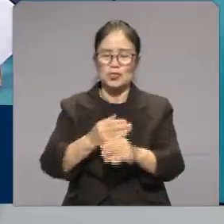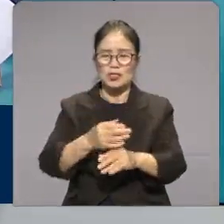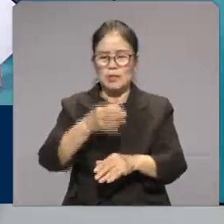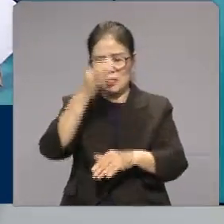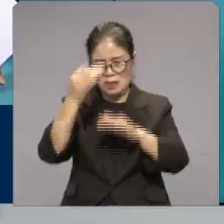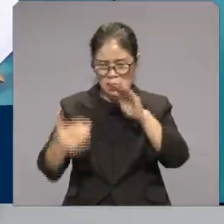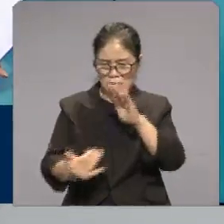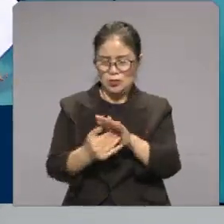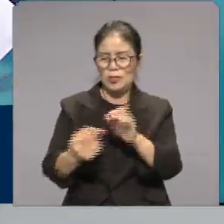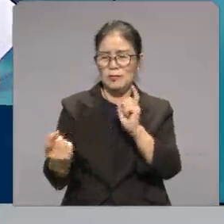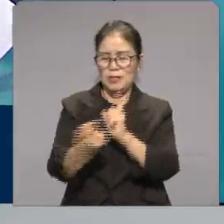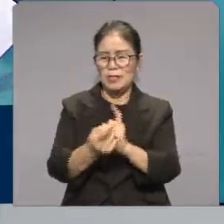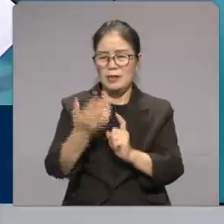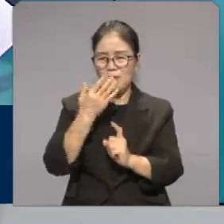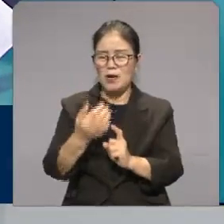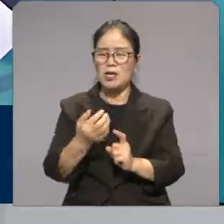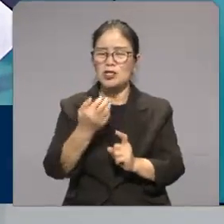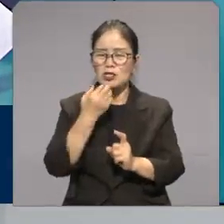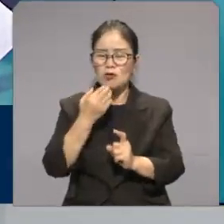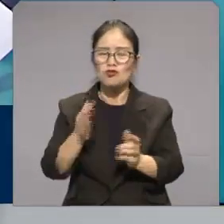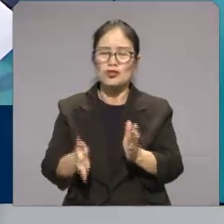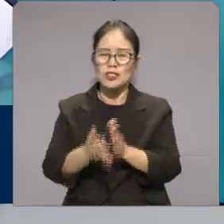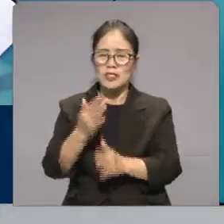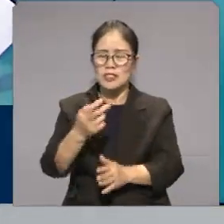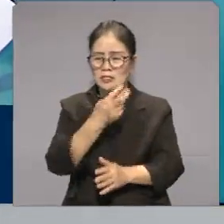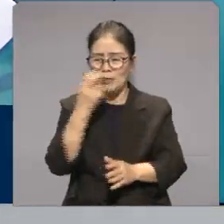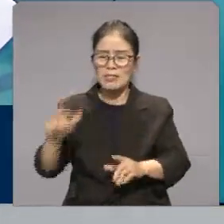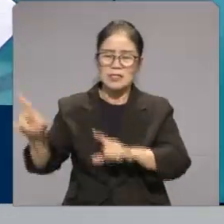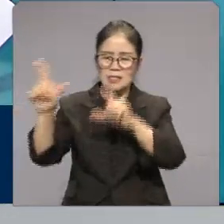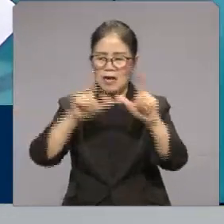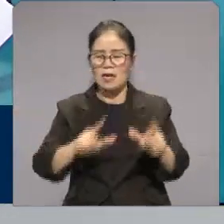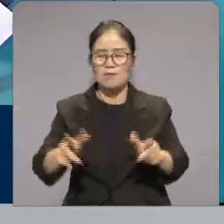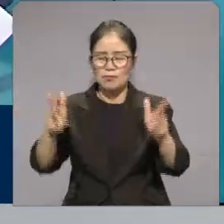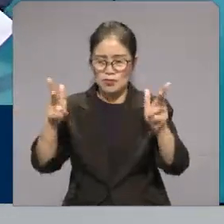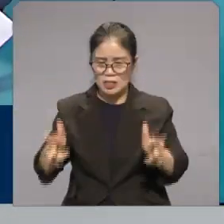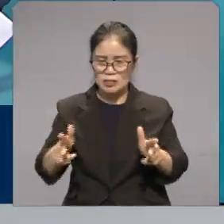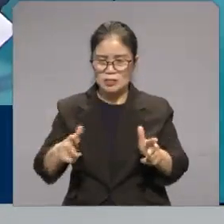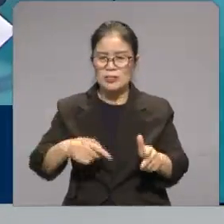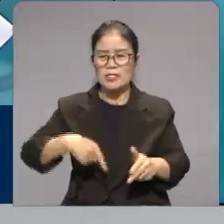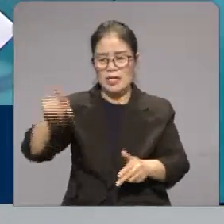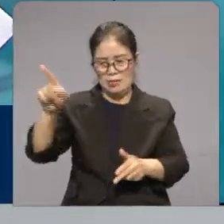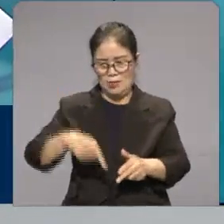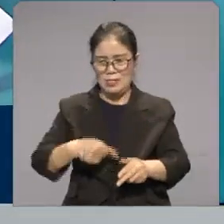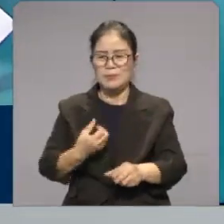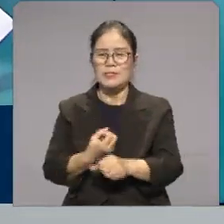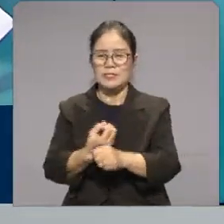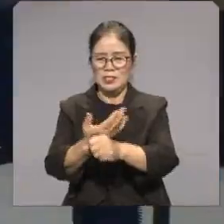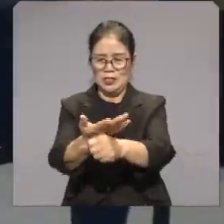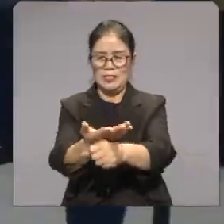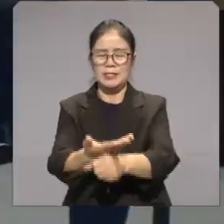기술을 만날 수 있는 서울시 스마트 라이프 위크에 김하희 기자가 다녀왔습니다.